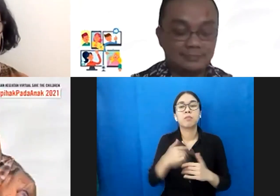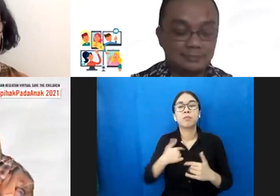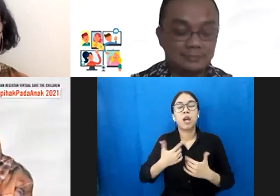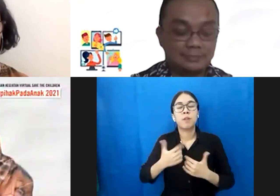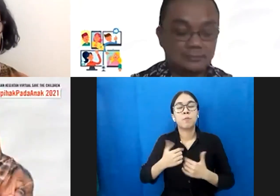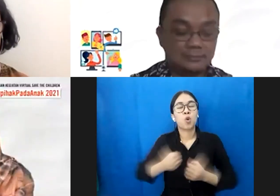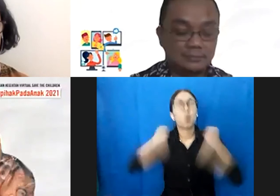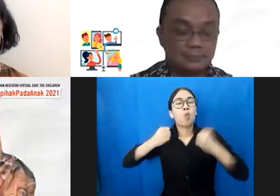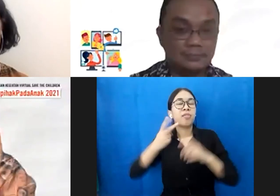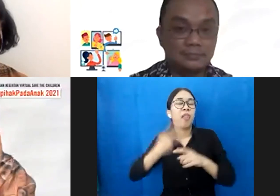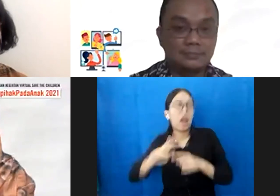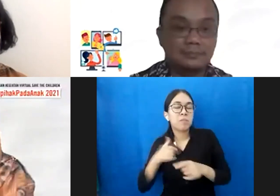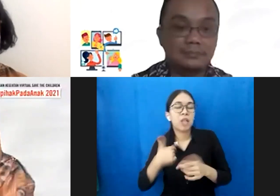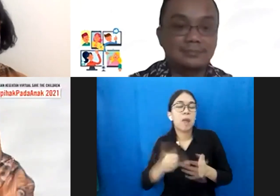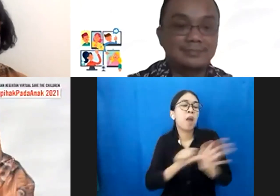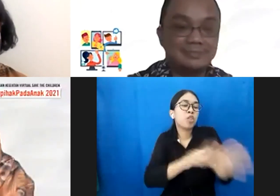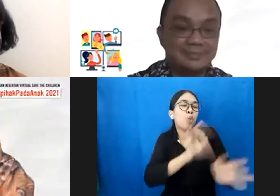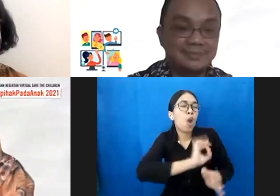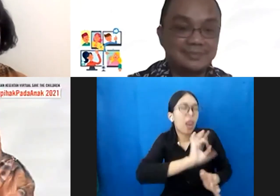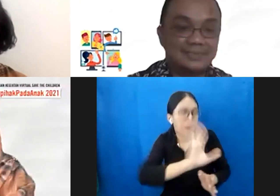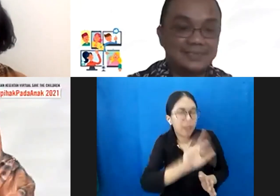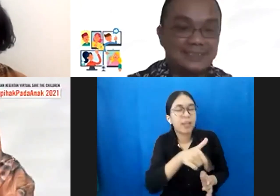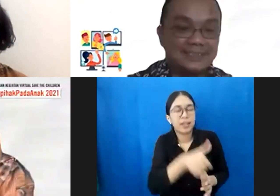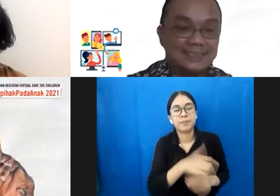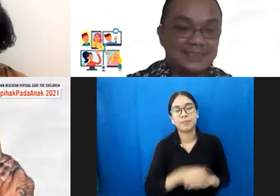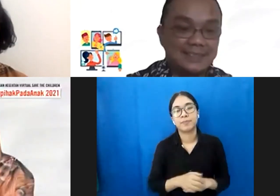menolong seperti itu. Mungkin itu jawaban saya, Mas.